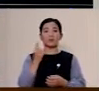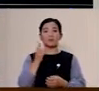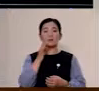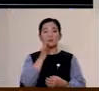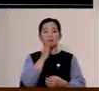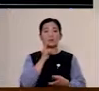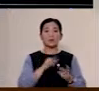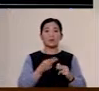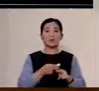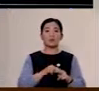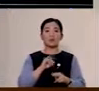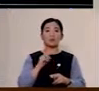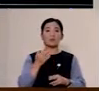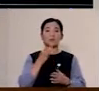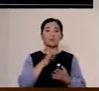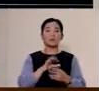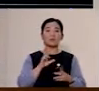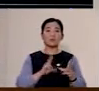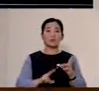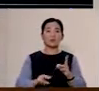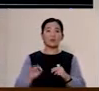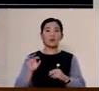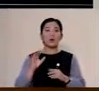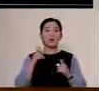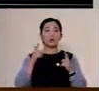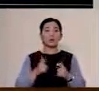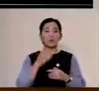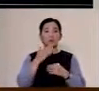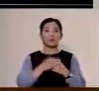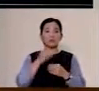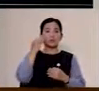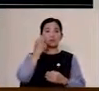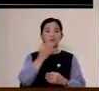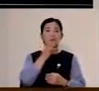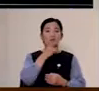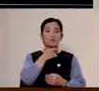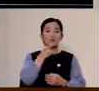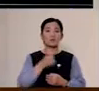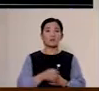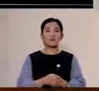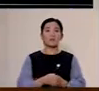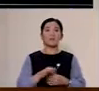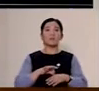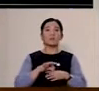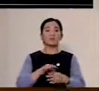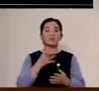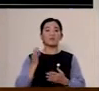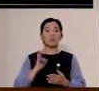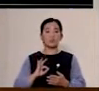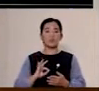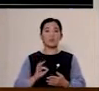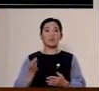11 лет. И это уже ваш ответ считается округленным, приближенным значением вашего возраста. Приведите в свои